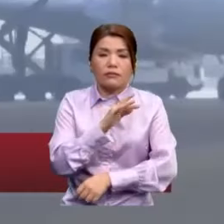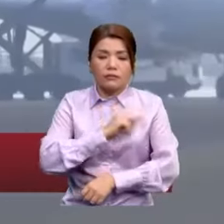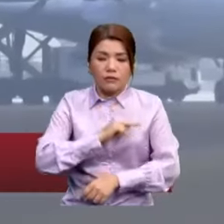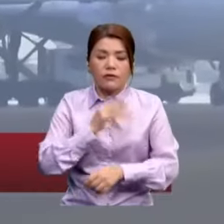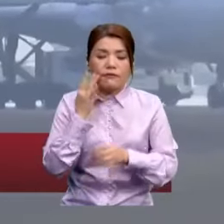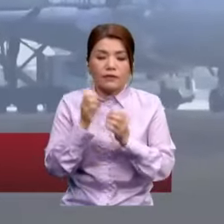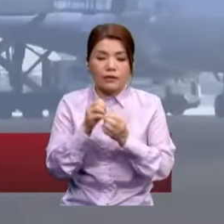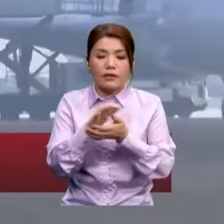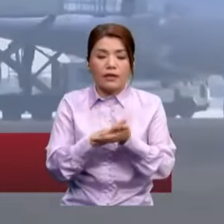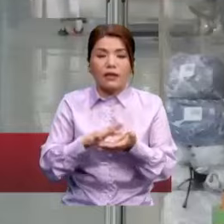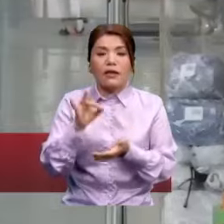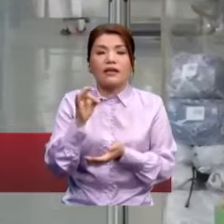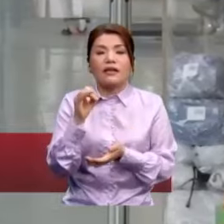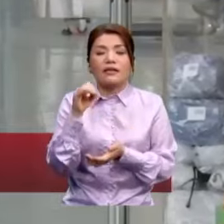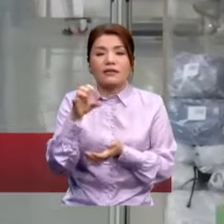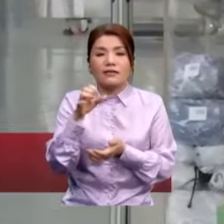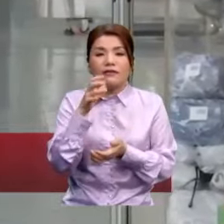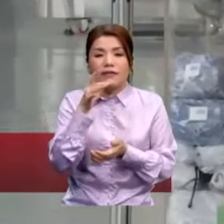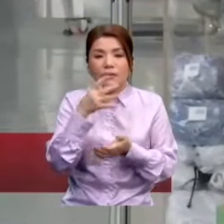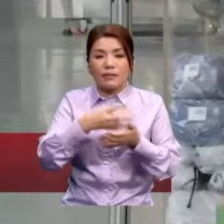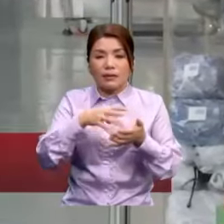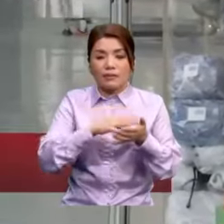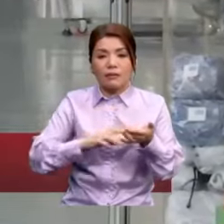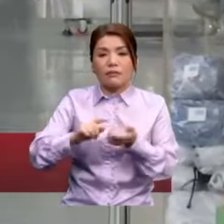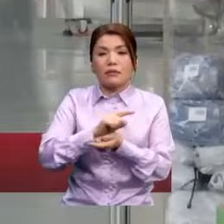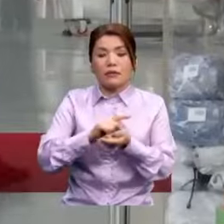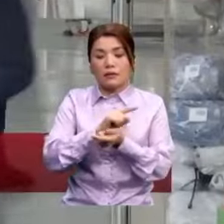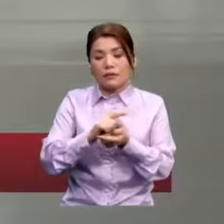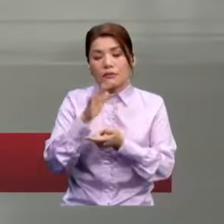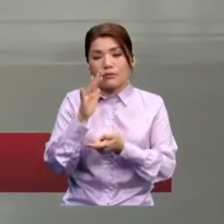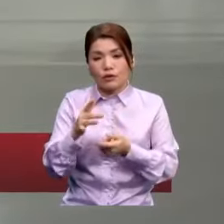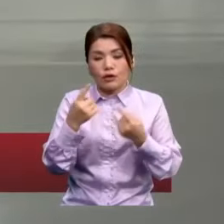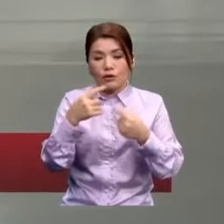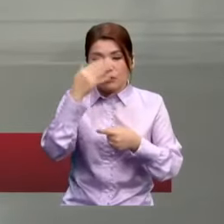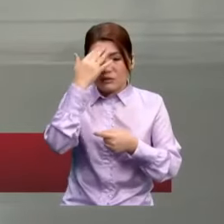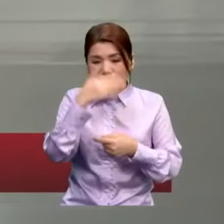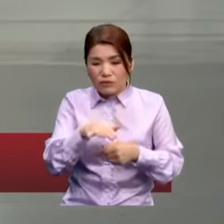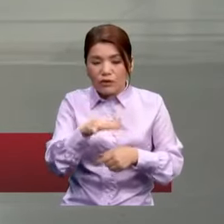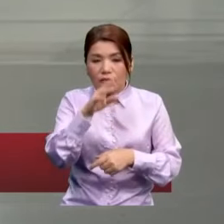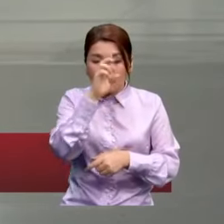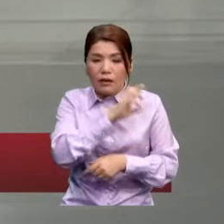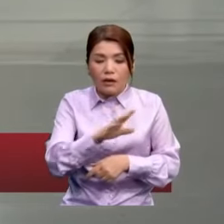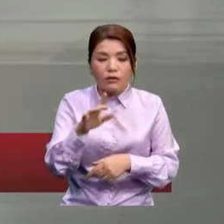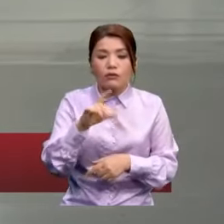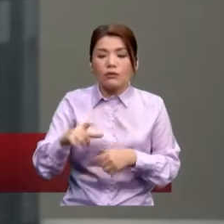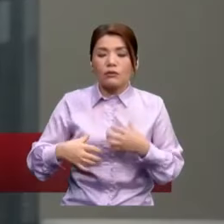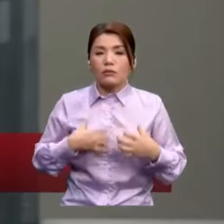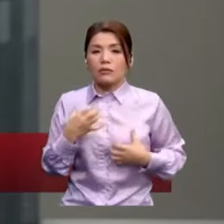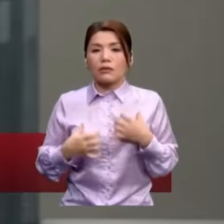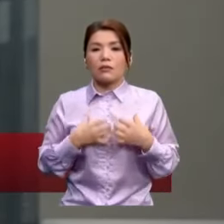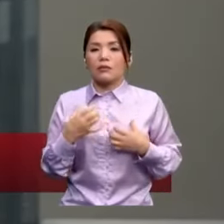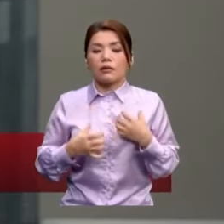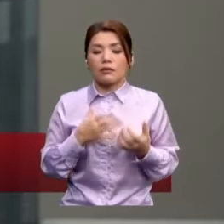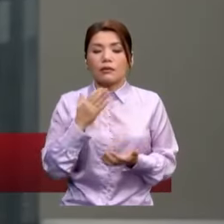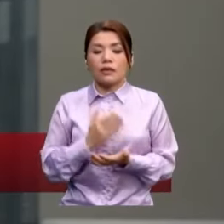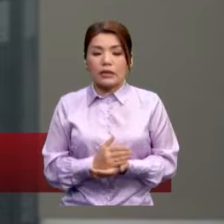Тек рейстердің уақыты өзгереді. Сондай-ақ стратегиялық нысан саналатын орынды өзге елге беріп қою қоғамның үрейін туғызғаны жасырын